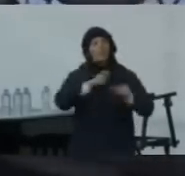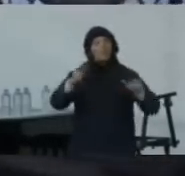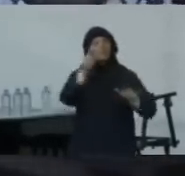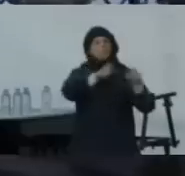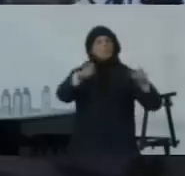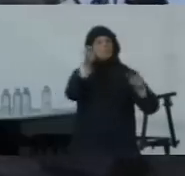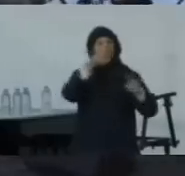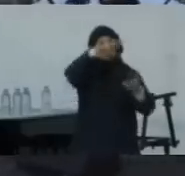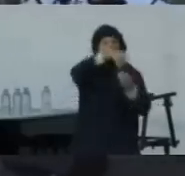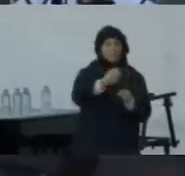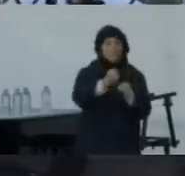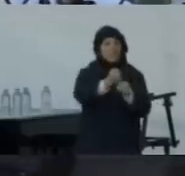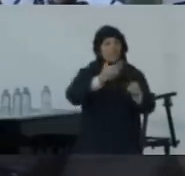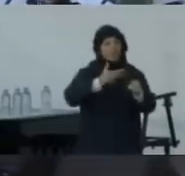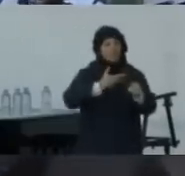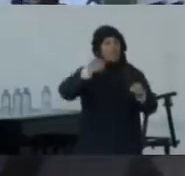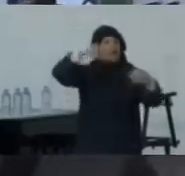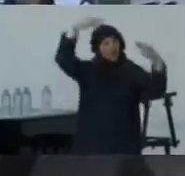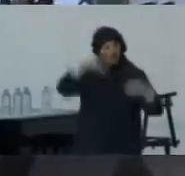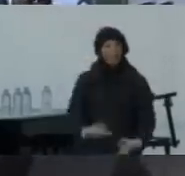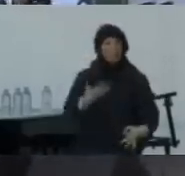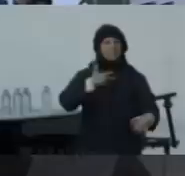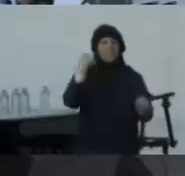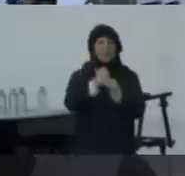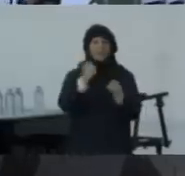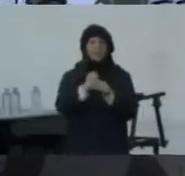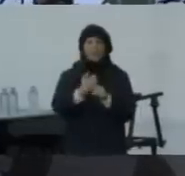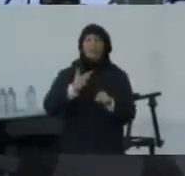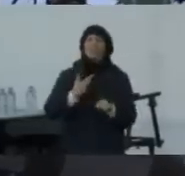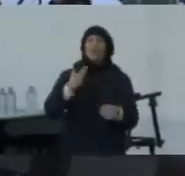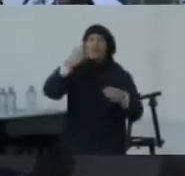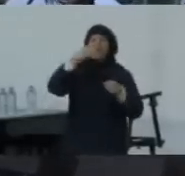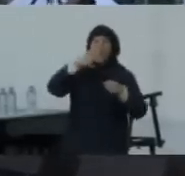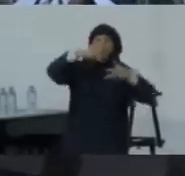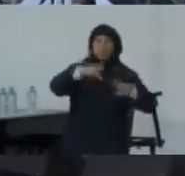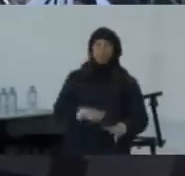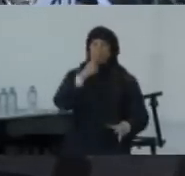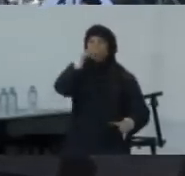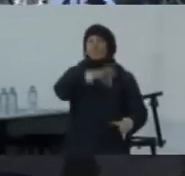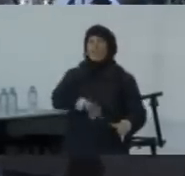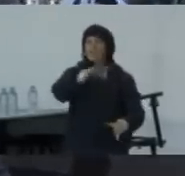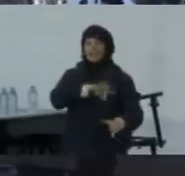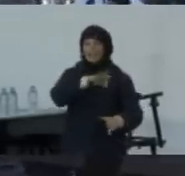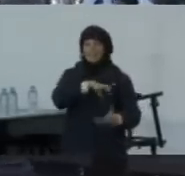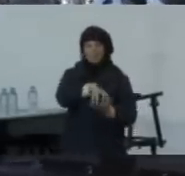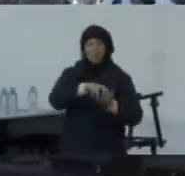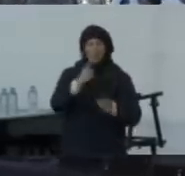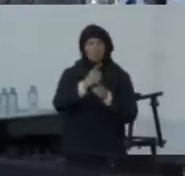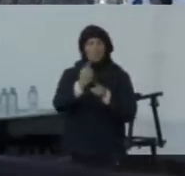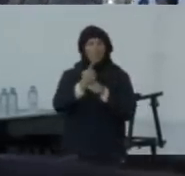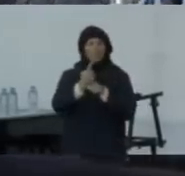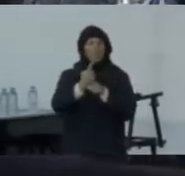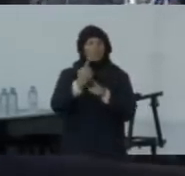lavoro, ma sono convinti di avere un posto di lavoro, hanno un posto di reddito, perché devono essere costretti ad accettare